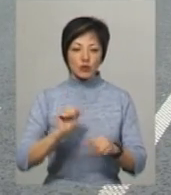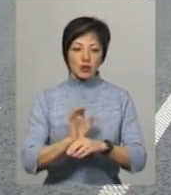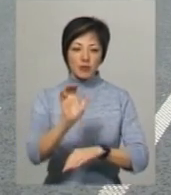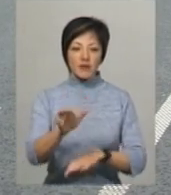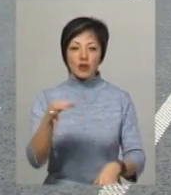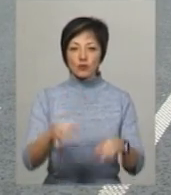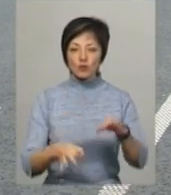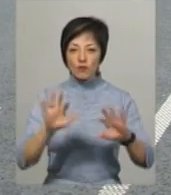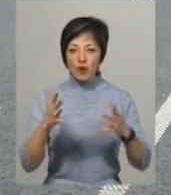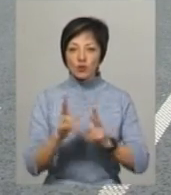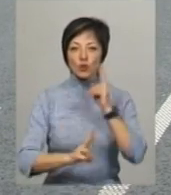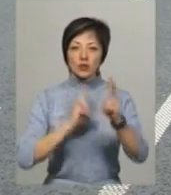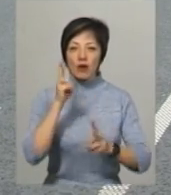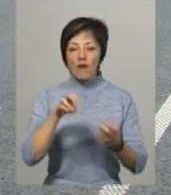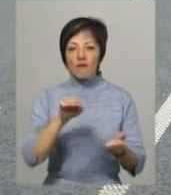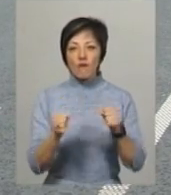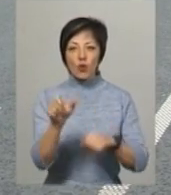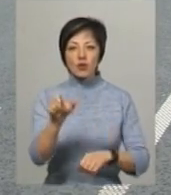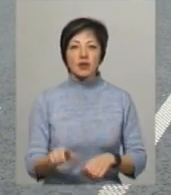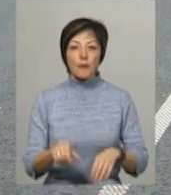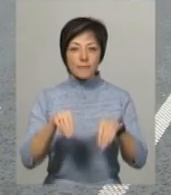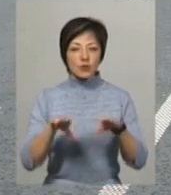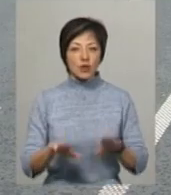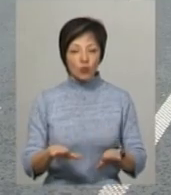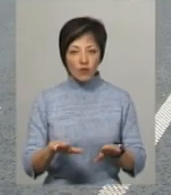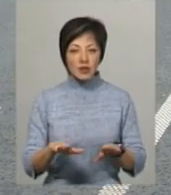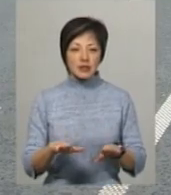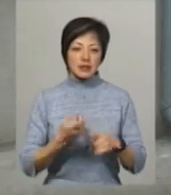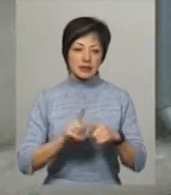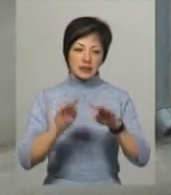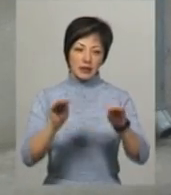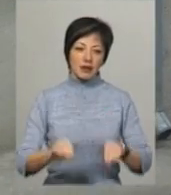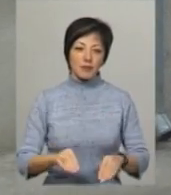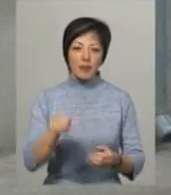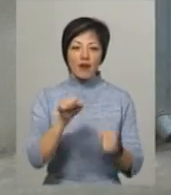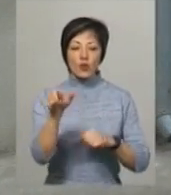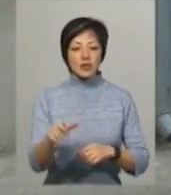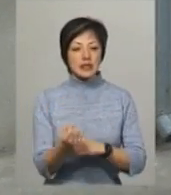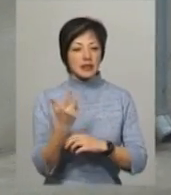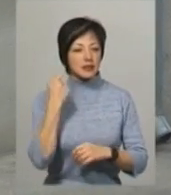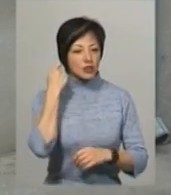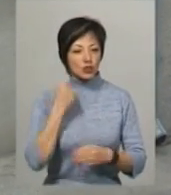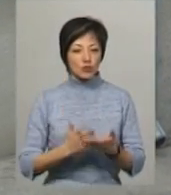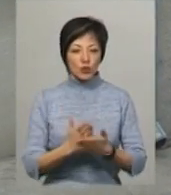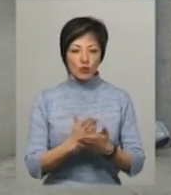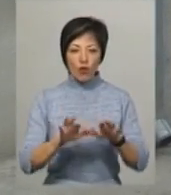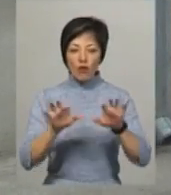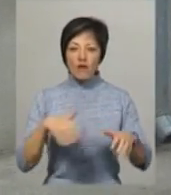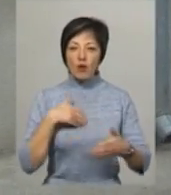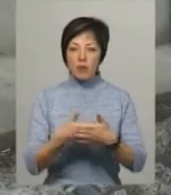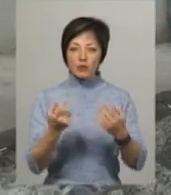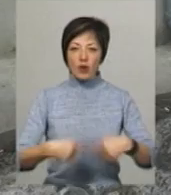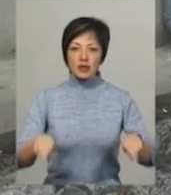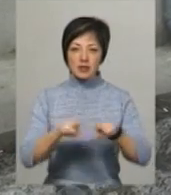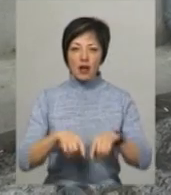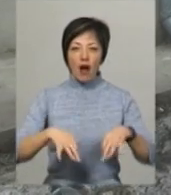в суд у разі оскарження водієм винесеної постанови у ці дані. Водій із 13-річним досвідом та голова громадської